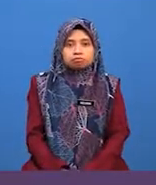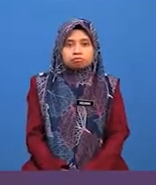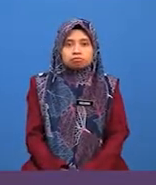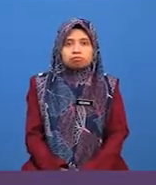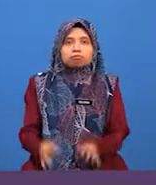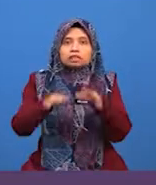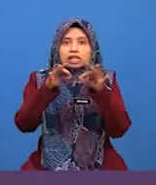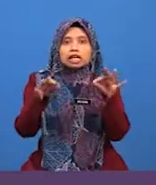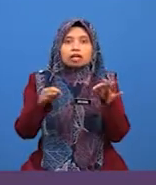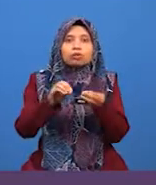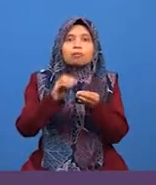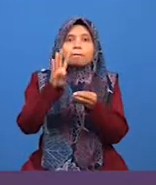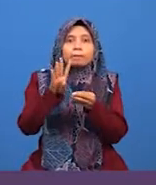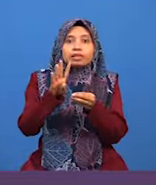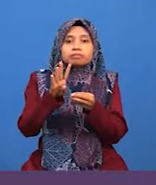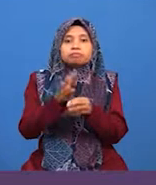Ayat keempat.